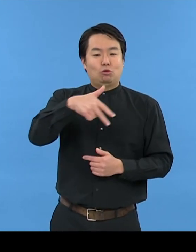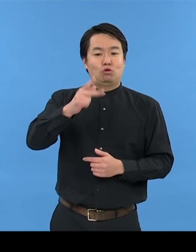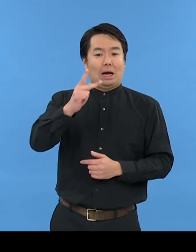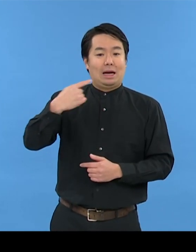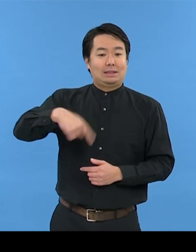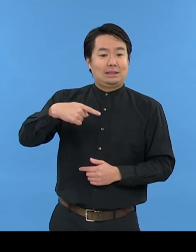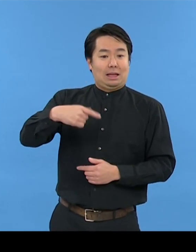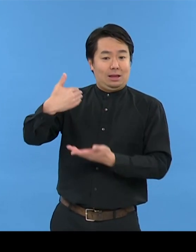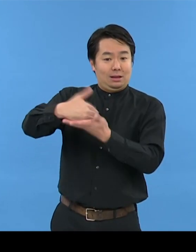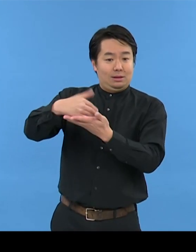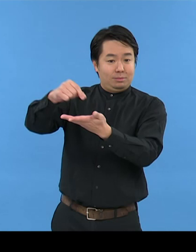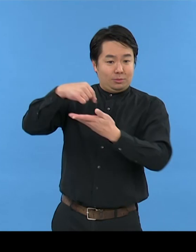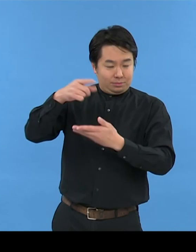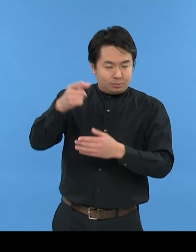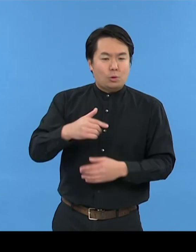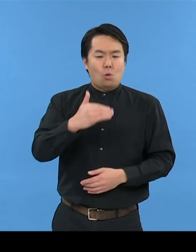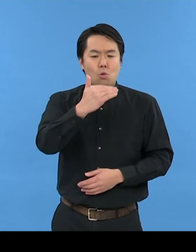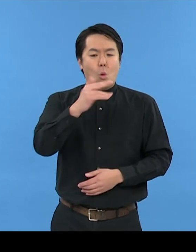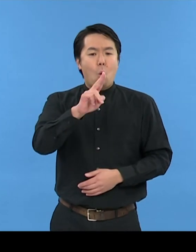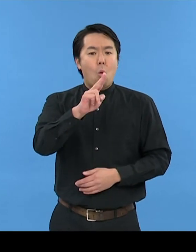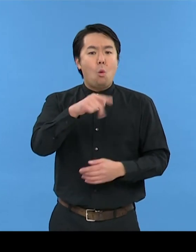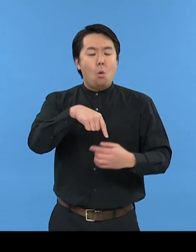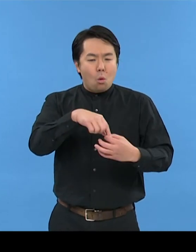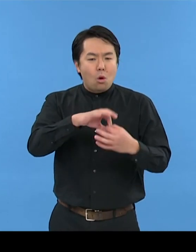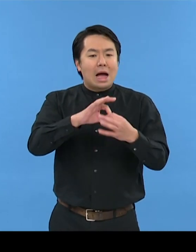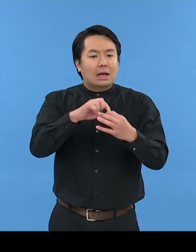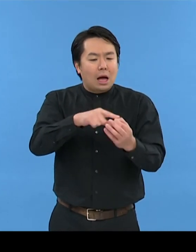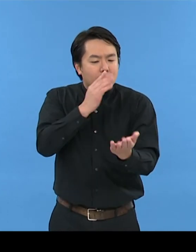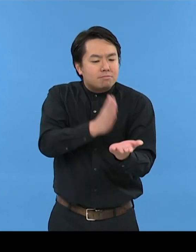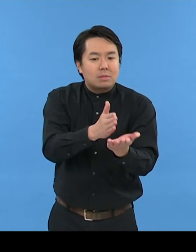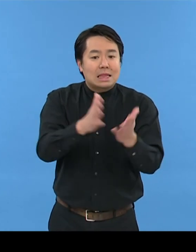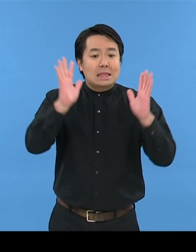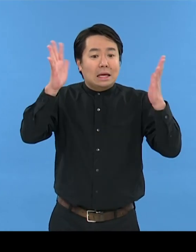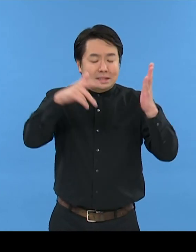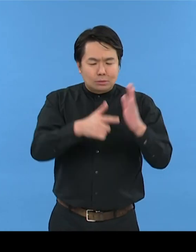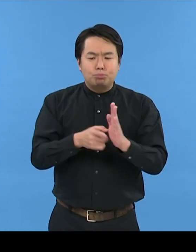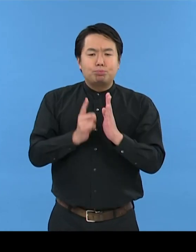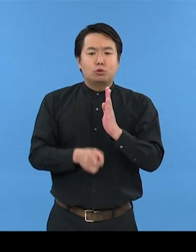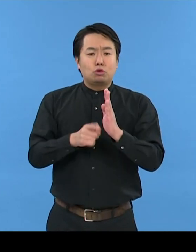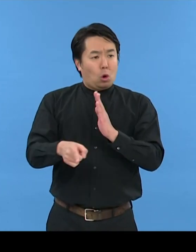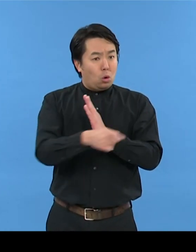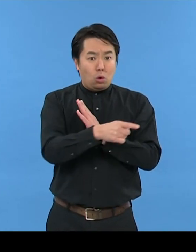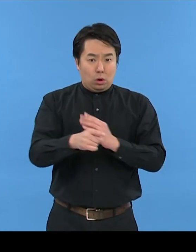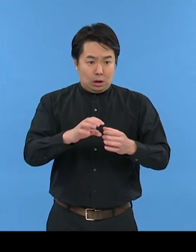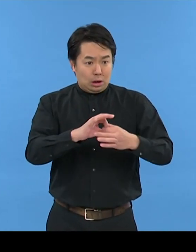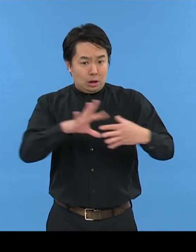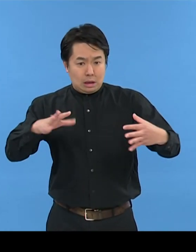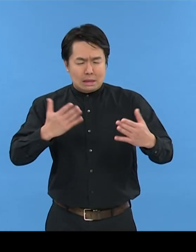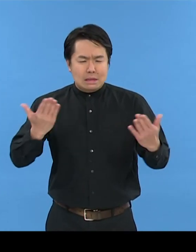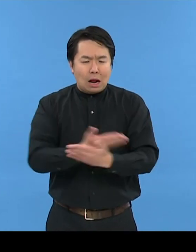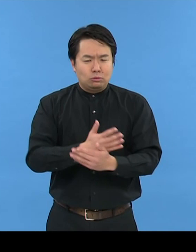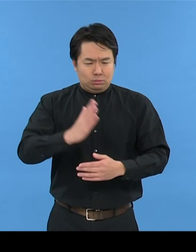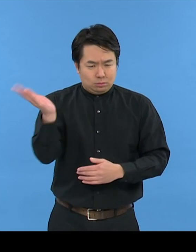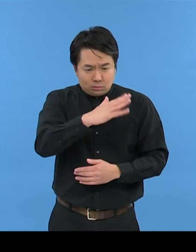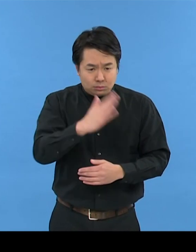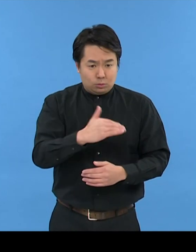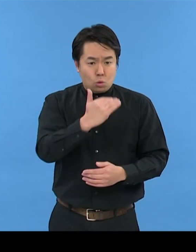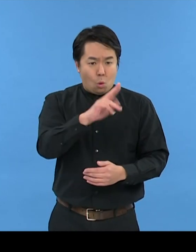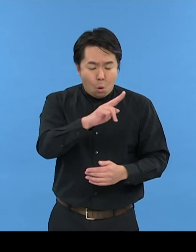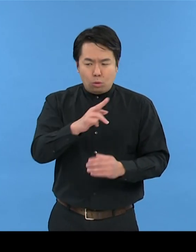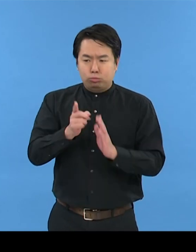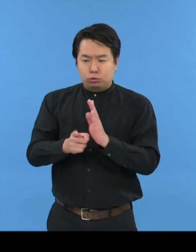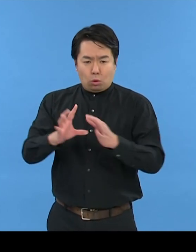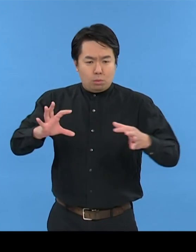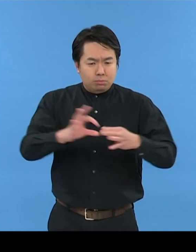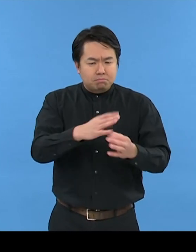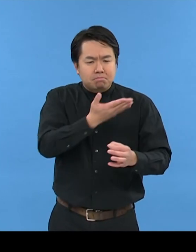静香先生からこう語らないなんてそもそも仏教じゃないんですよって言われたことがあってまあそうだなっていう風にも